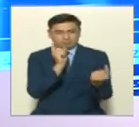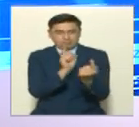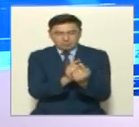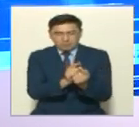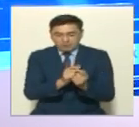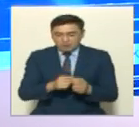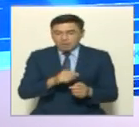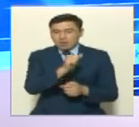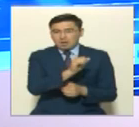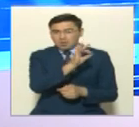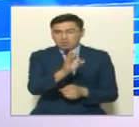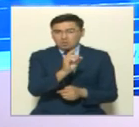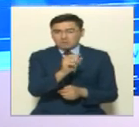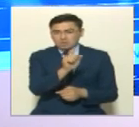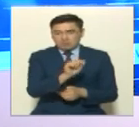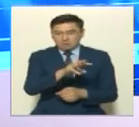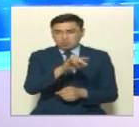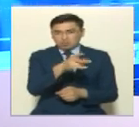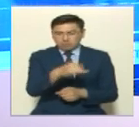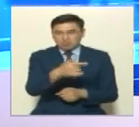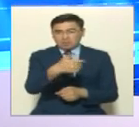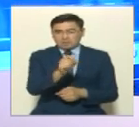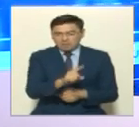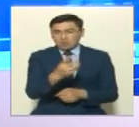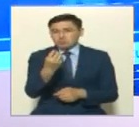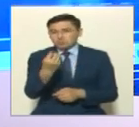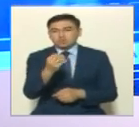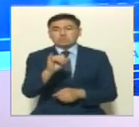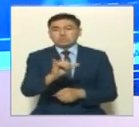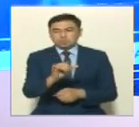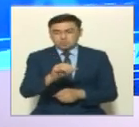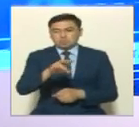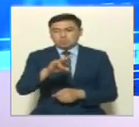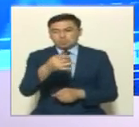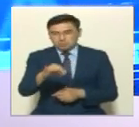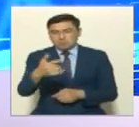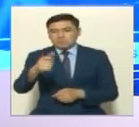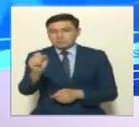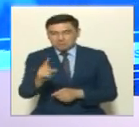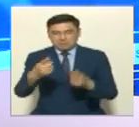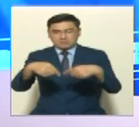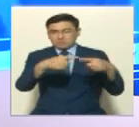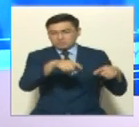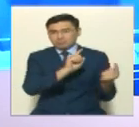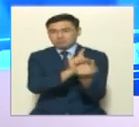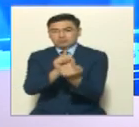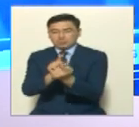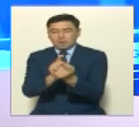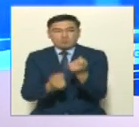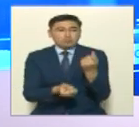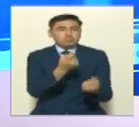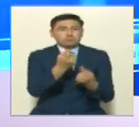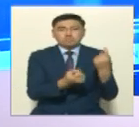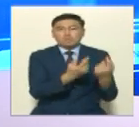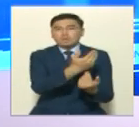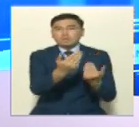состава акционерного общества «Казмунайгаз» и «Узенмунайгаз». Глава региона призвал оставшихся без работы решать возникающие вопросы